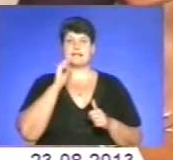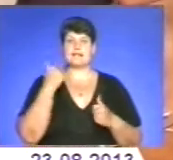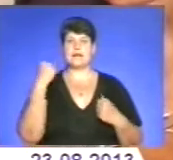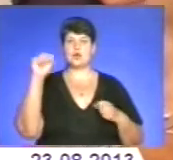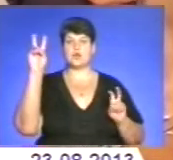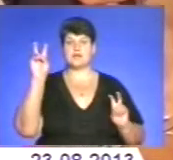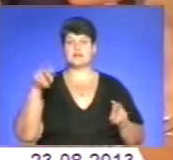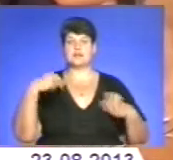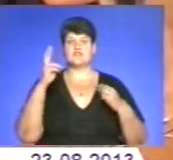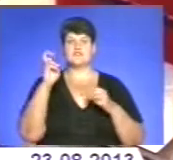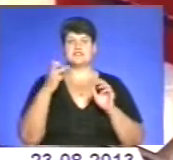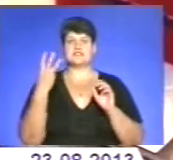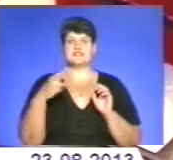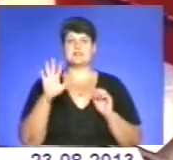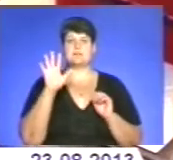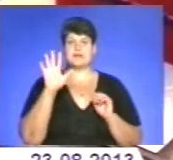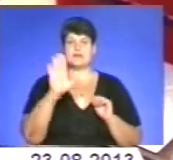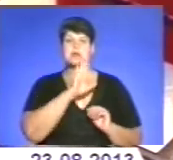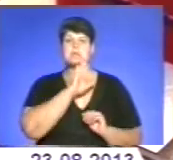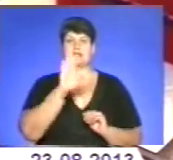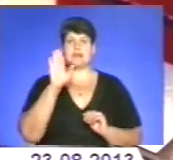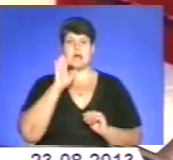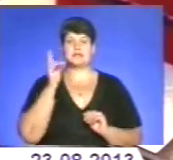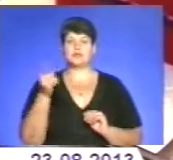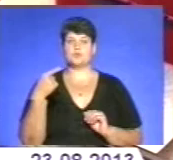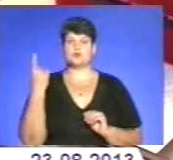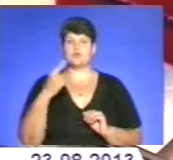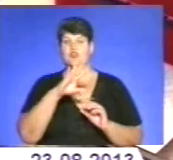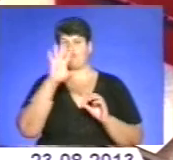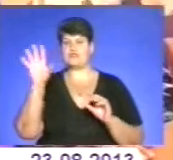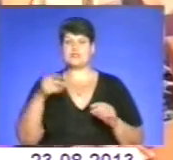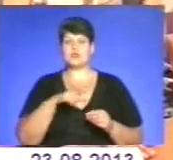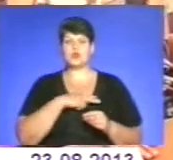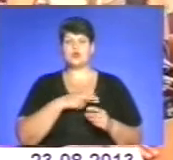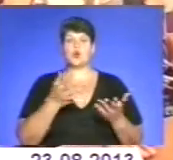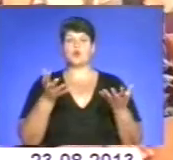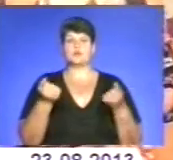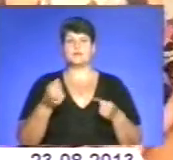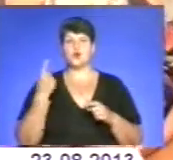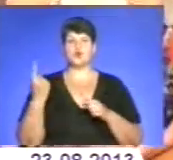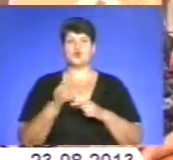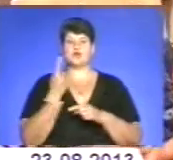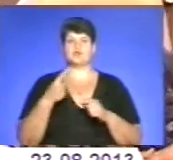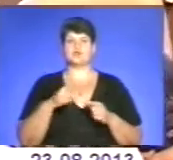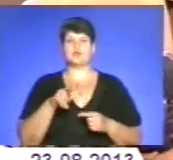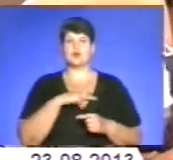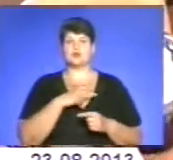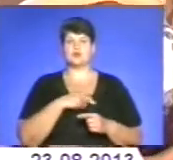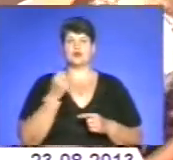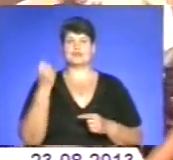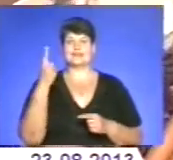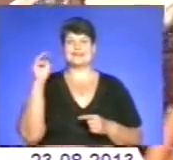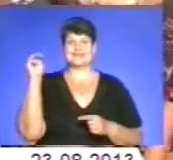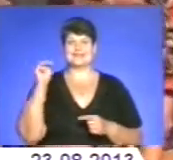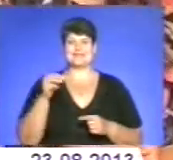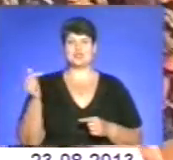присвоєно 235 матерям Тернопільської області. Всі нагороджені отримають одноразову нагороду – понад 11